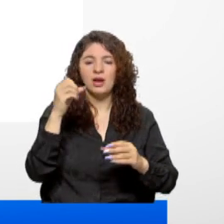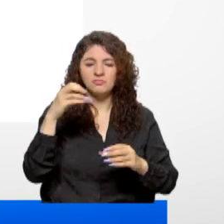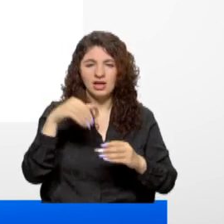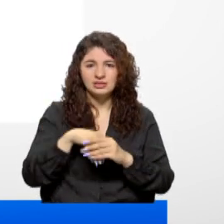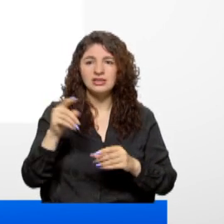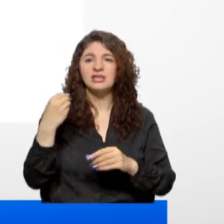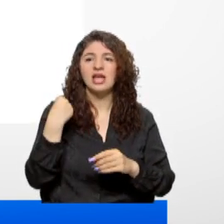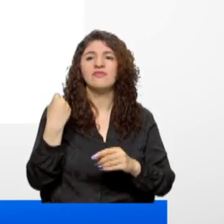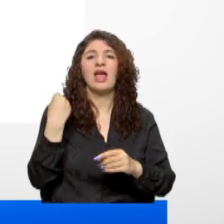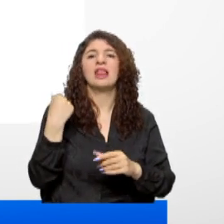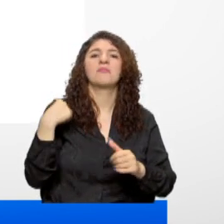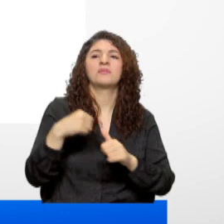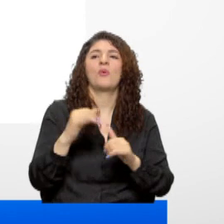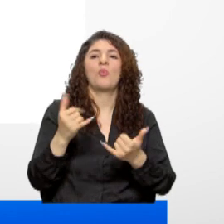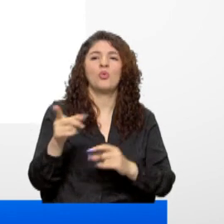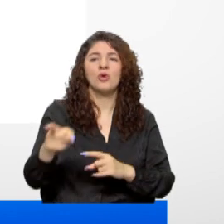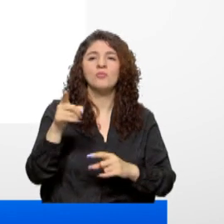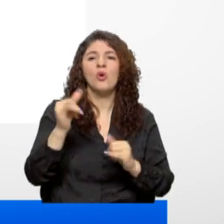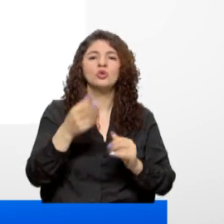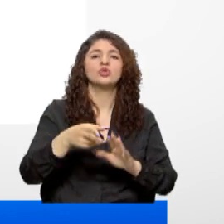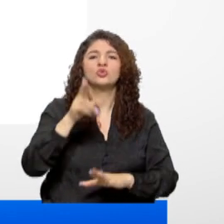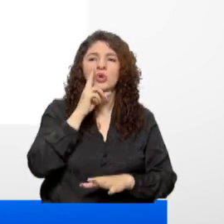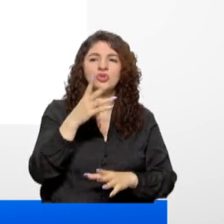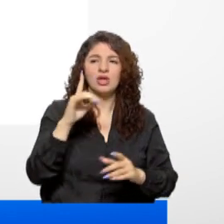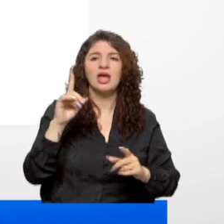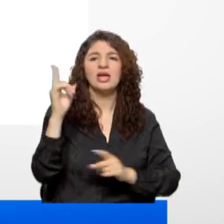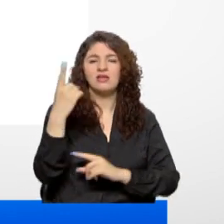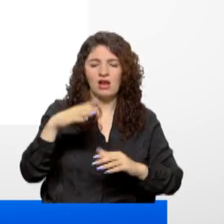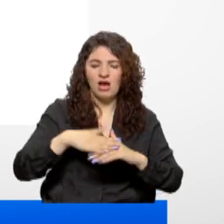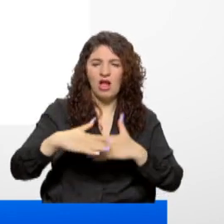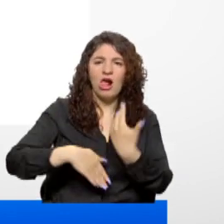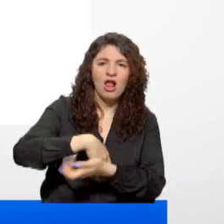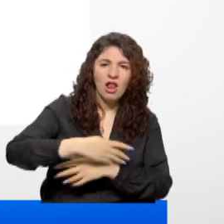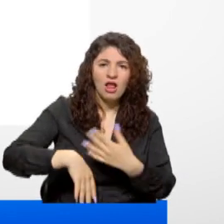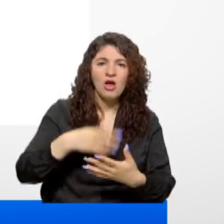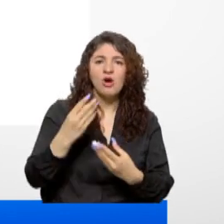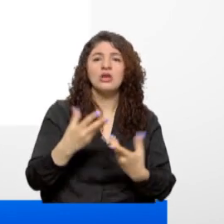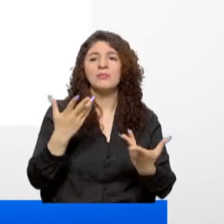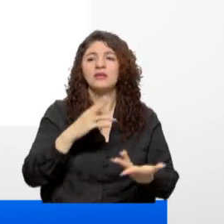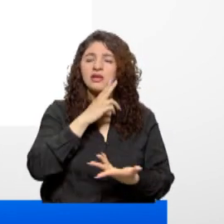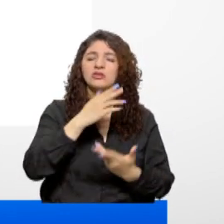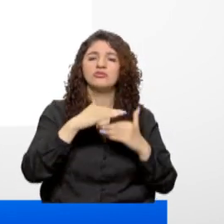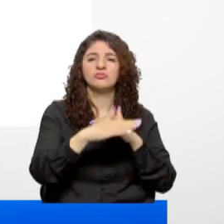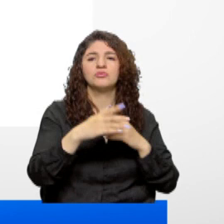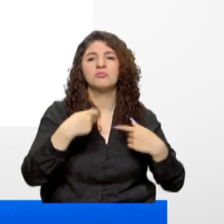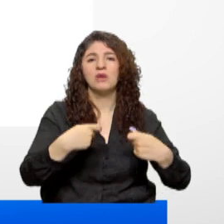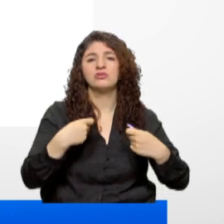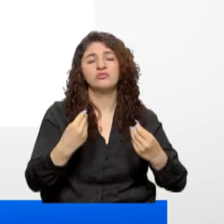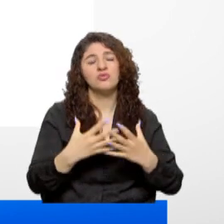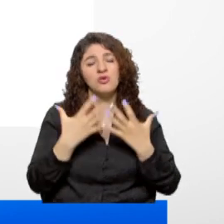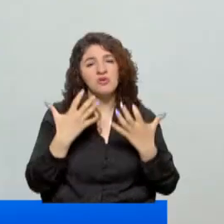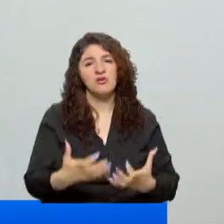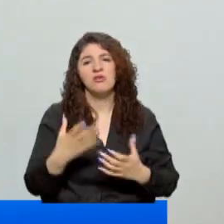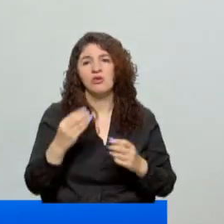yeni ve yeniden bir oyunudur Bu oyun ve hokkabazlık Eninde sonunda iktidarın ayaklarını dolanacak Fakat ne yazık ki topluma da maliyeti